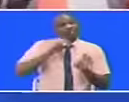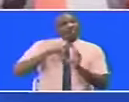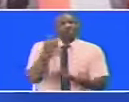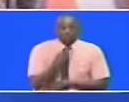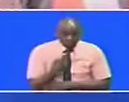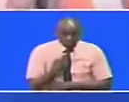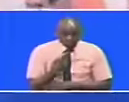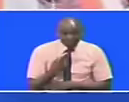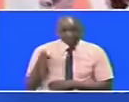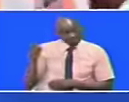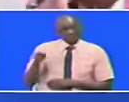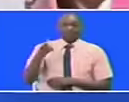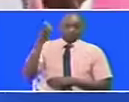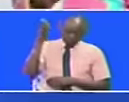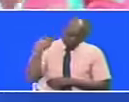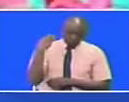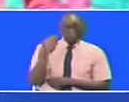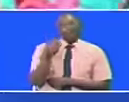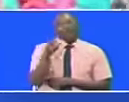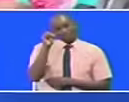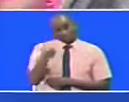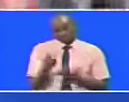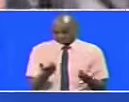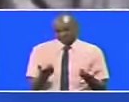hicho akiwa aliyekuwa mbunge wa Cherangani